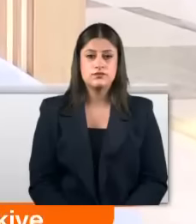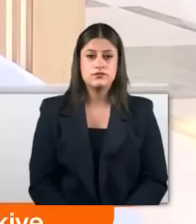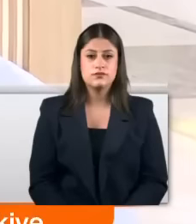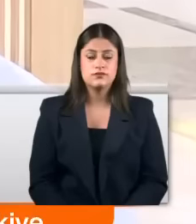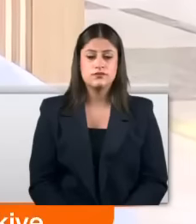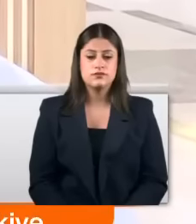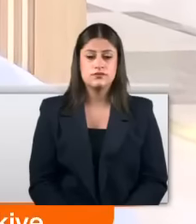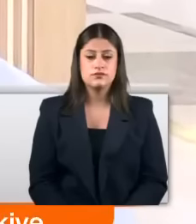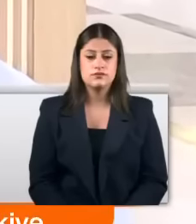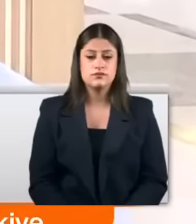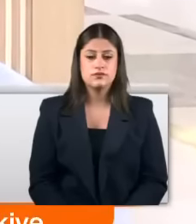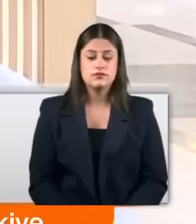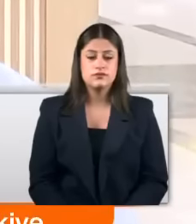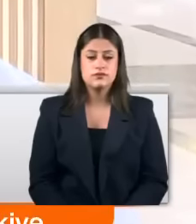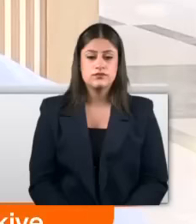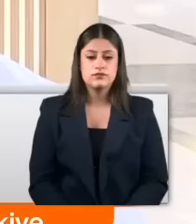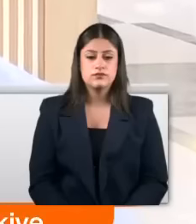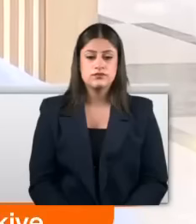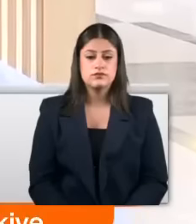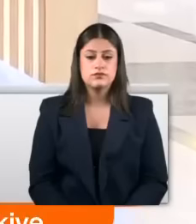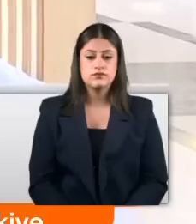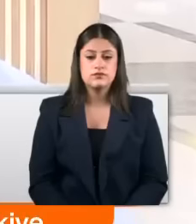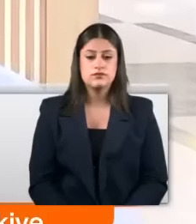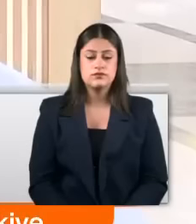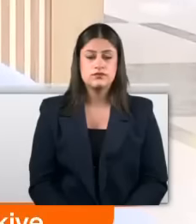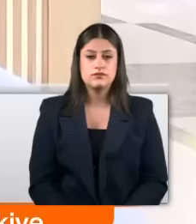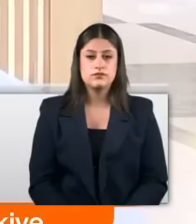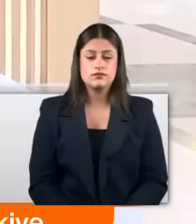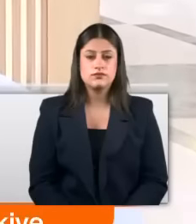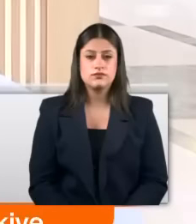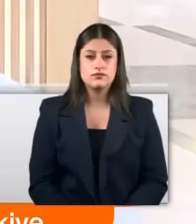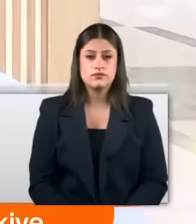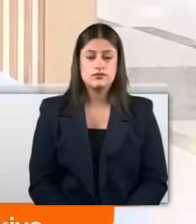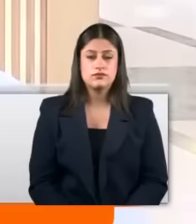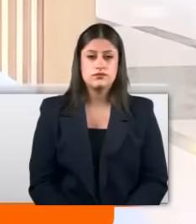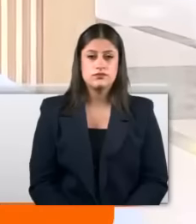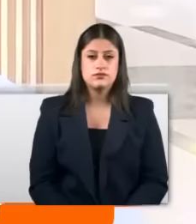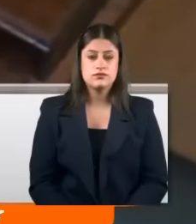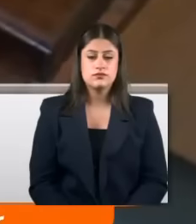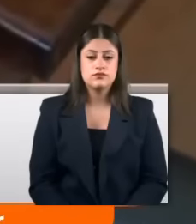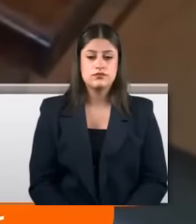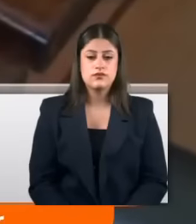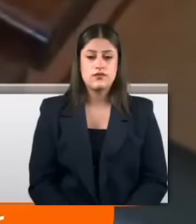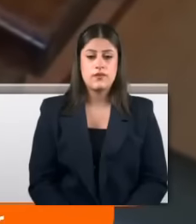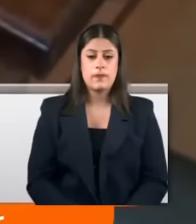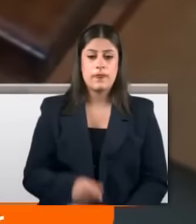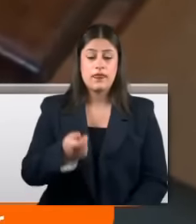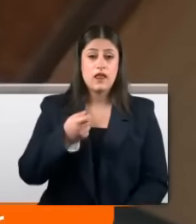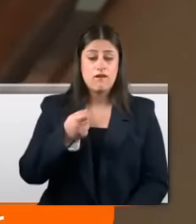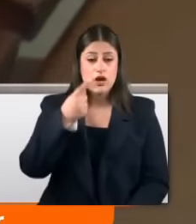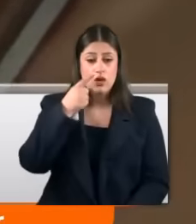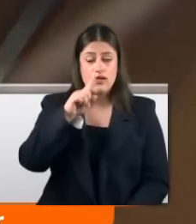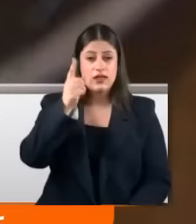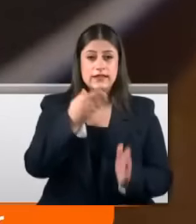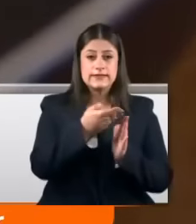gibi şikayetlerle gelebiliyor. Alzheimer, demans, bu tür tabloların da ortaya çıktığını biliyoruz. Teflon sadece